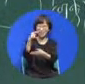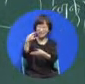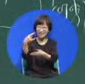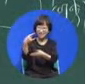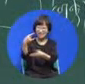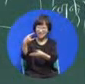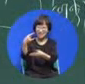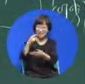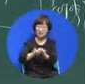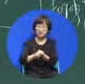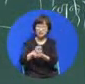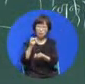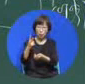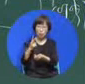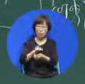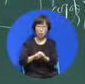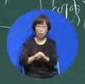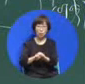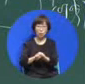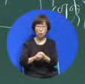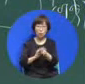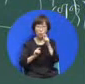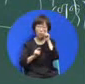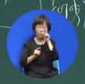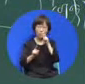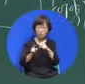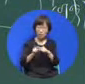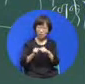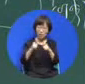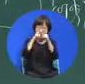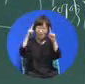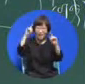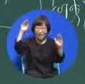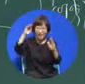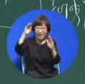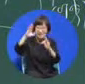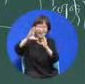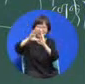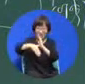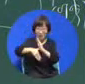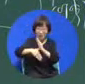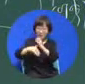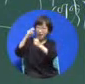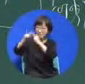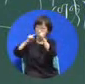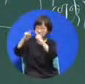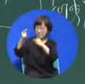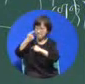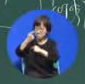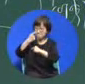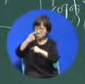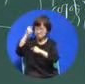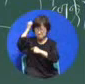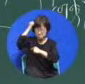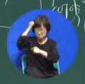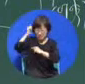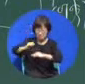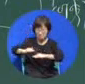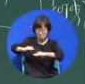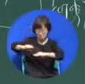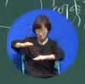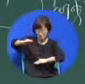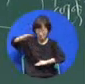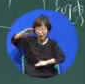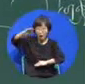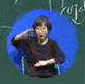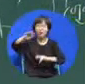자랑스러운 건요. 대학생 렘넌트 때 말씀 받고 이렇게 자란 사람이에요. And what I'm very most proud of is that